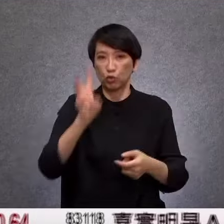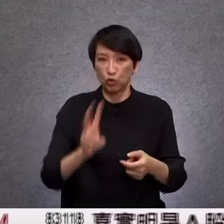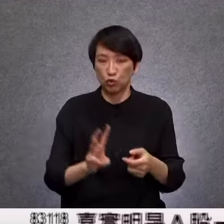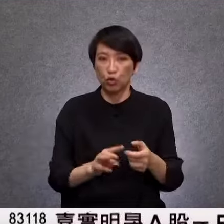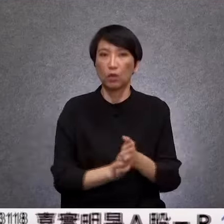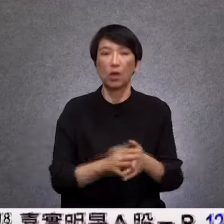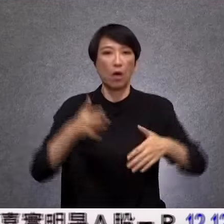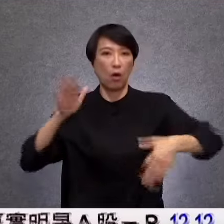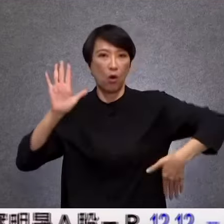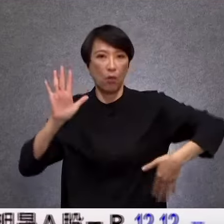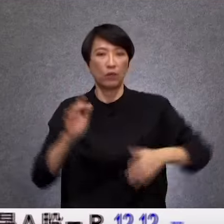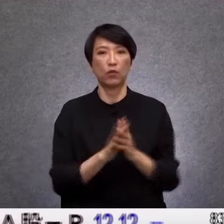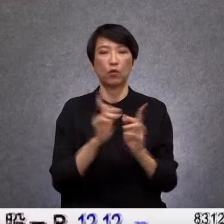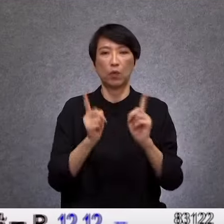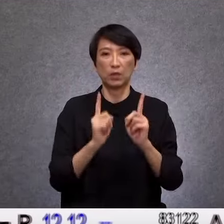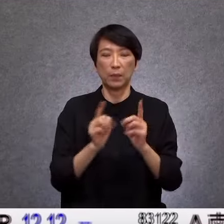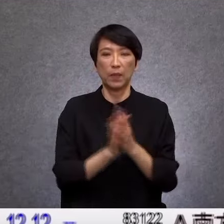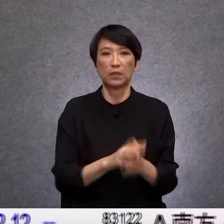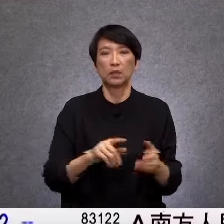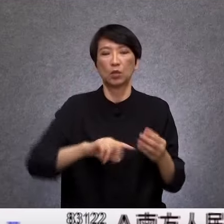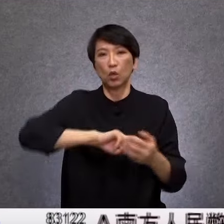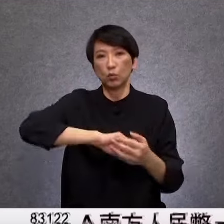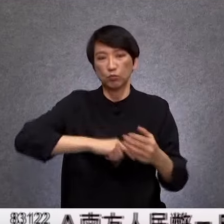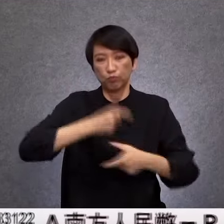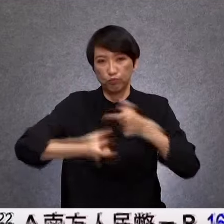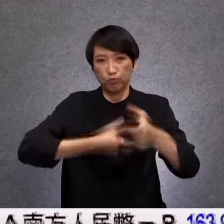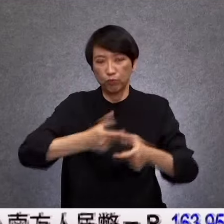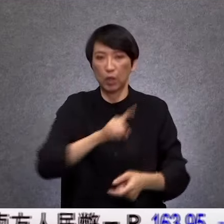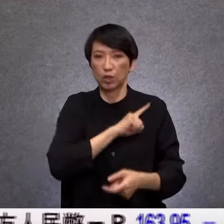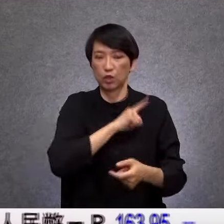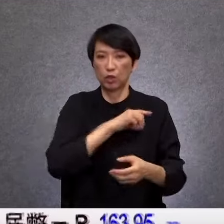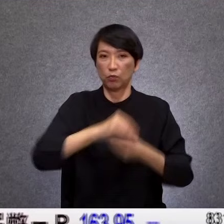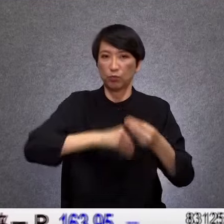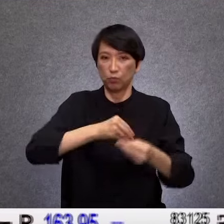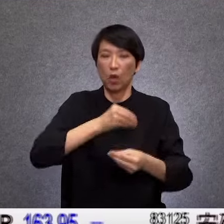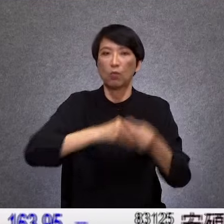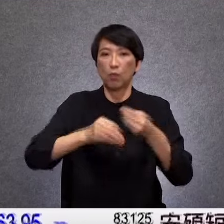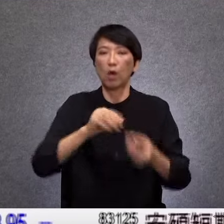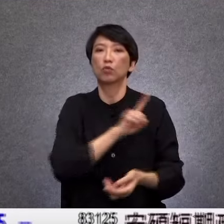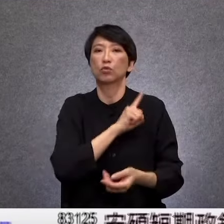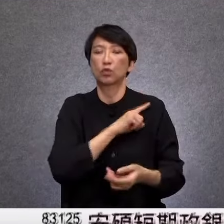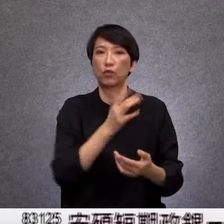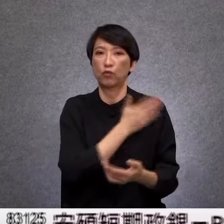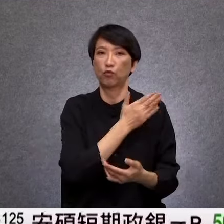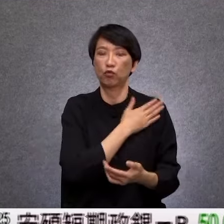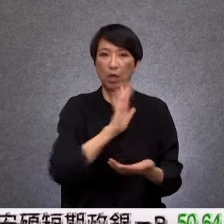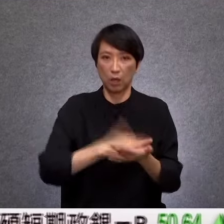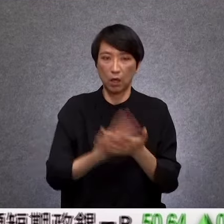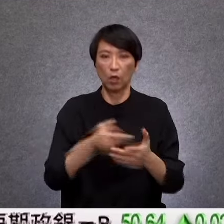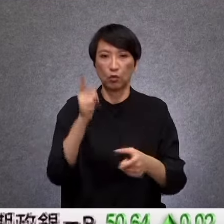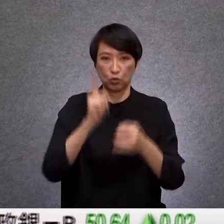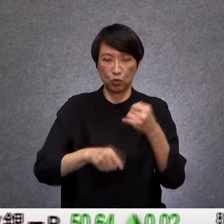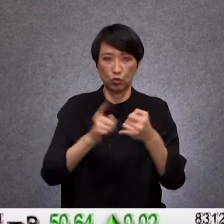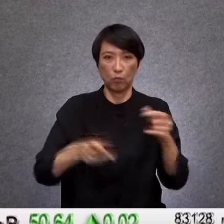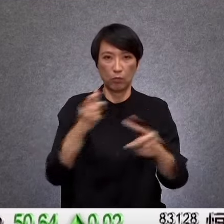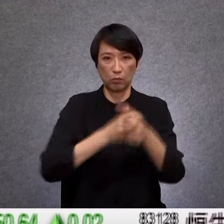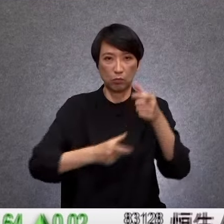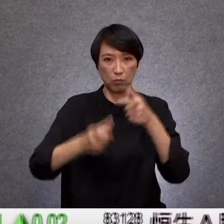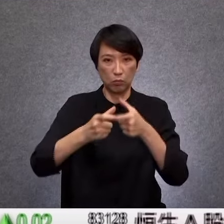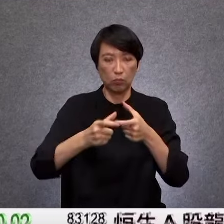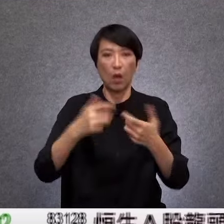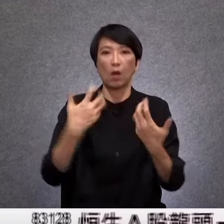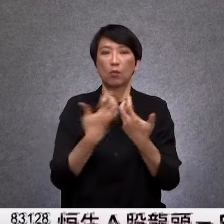用者自負，譬如可能水費啊、康文署的開支，說有些是長期都沒有去更新，那本身都說到好像說要調整，但是